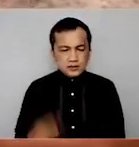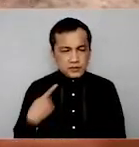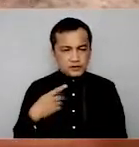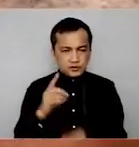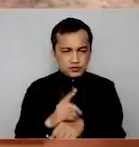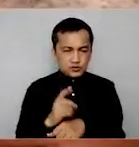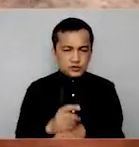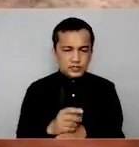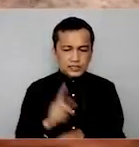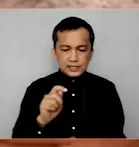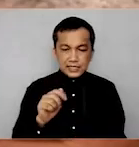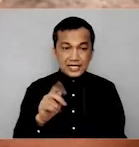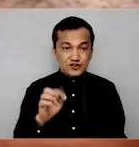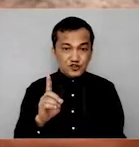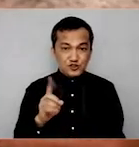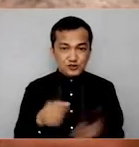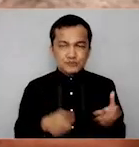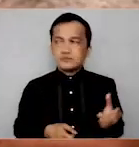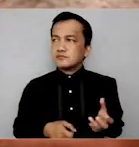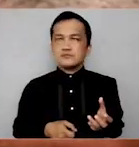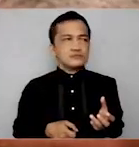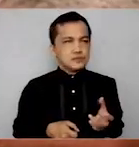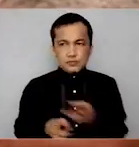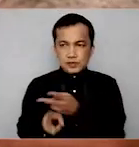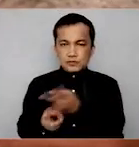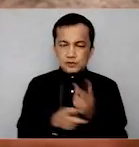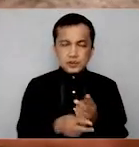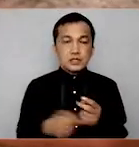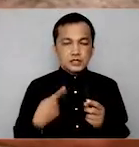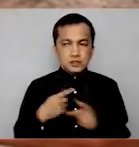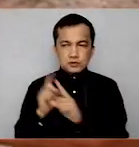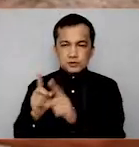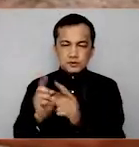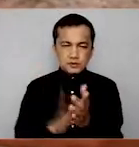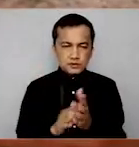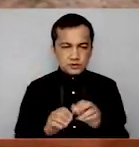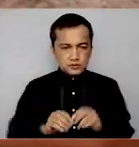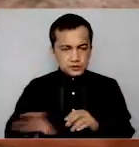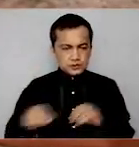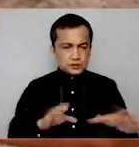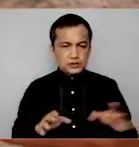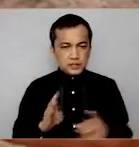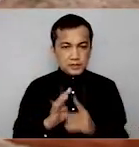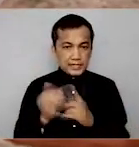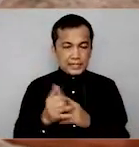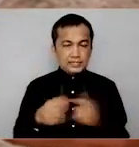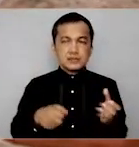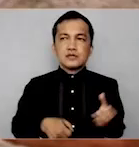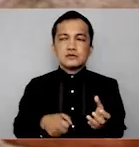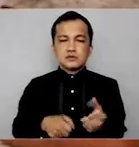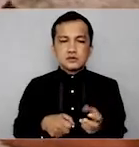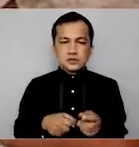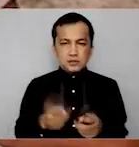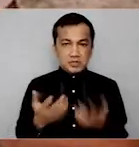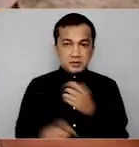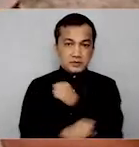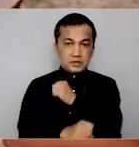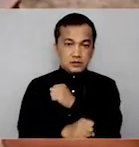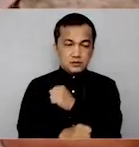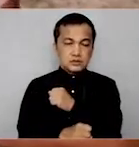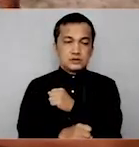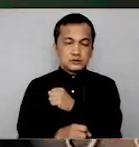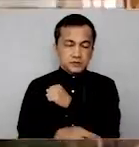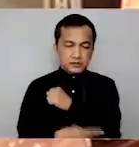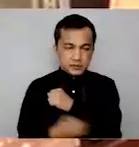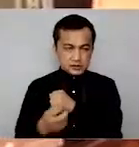tanod. Lalo na ngayon, pasukan, ay nagde-deploy po tayo ng mga tanod dahil unang-una, baka masalisiyan yung mga mandorokot, yung